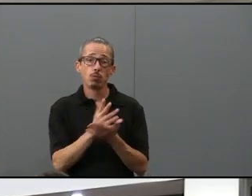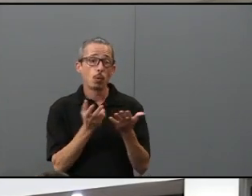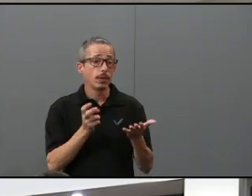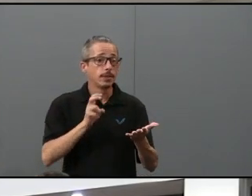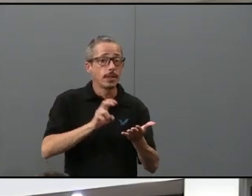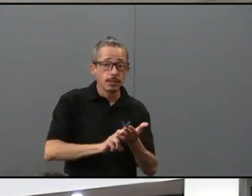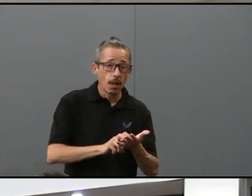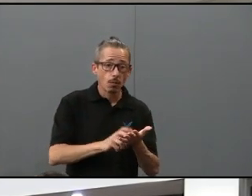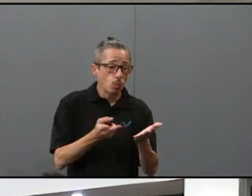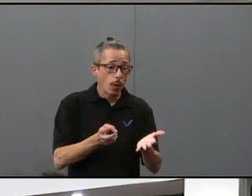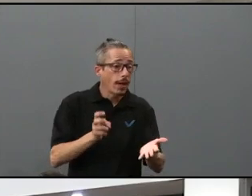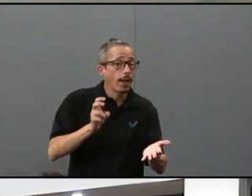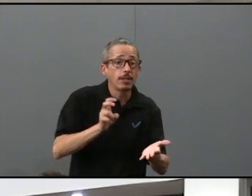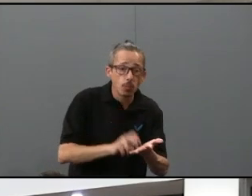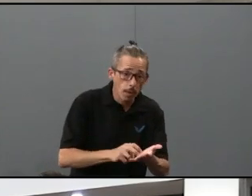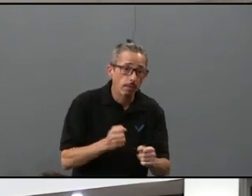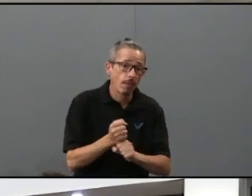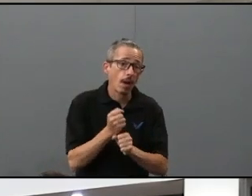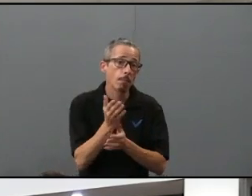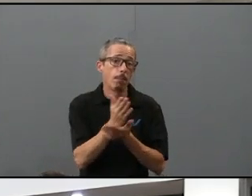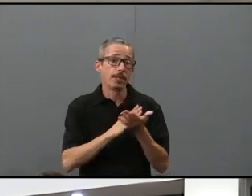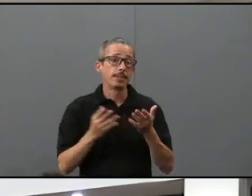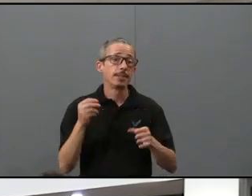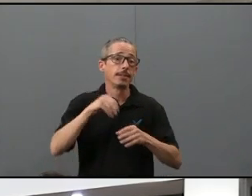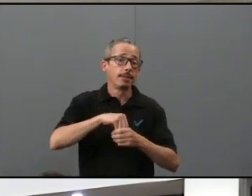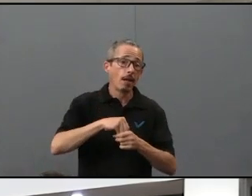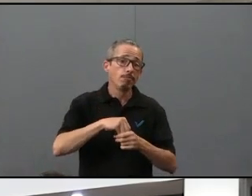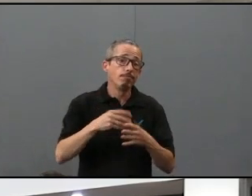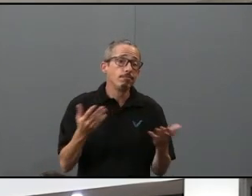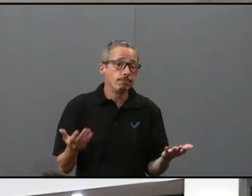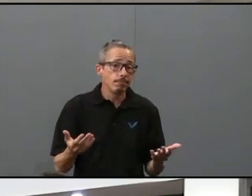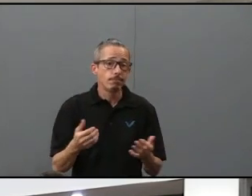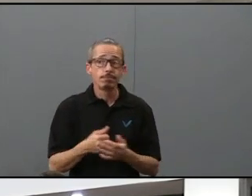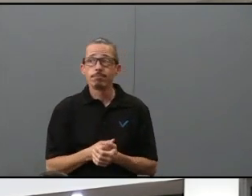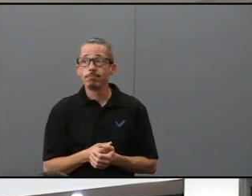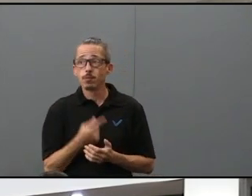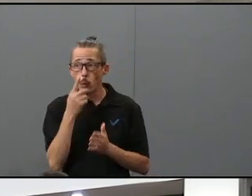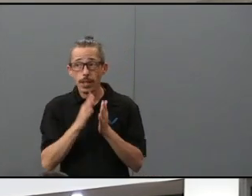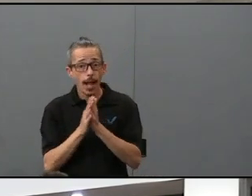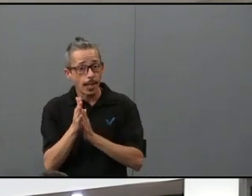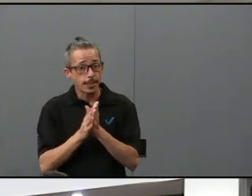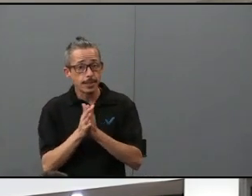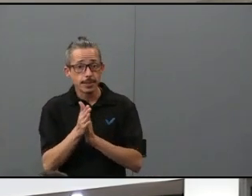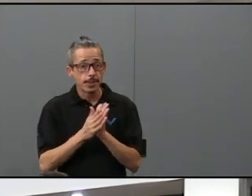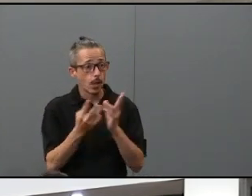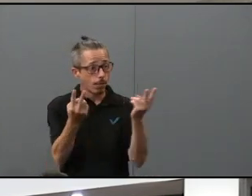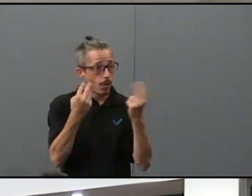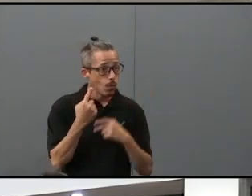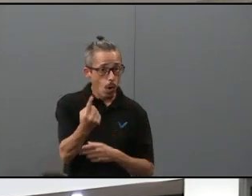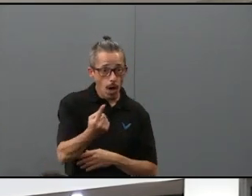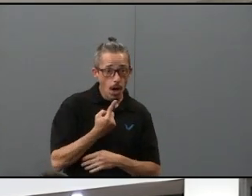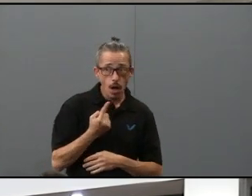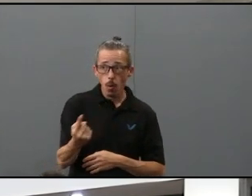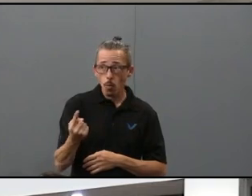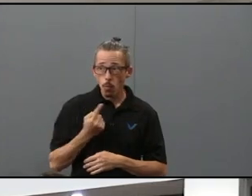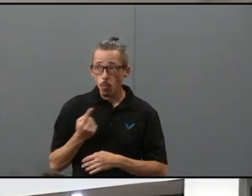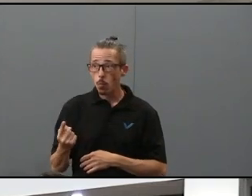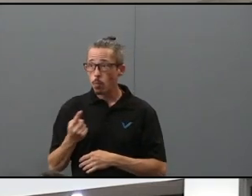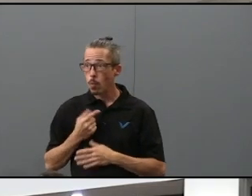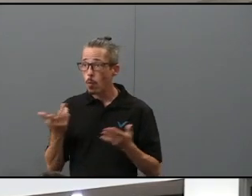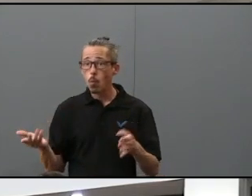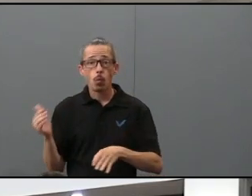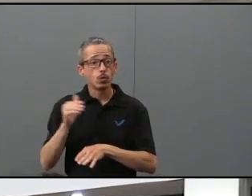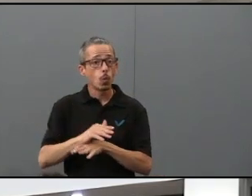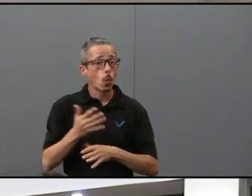juste en vous inscrivant et de faire partie de de cette mission si vous êtes intéressé venez me voir au fil de la